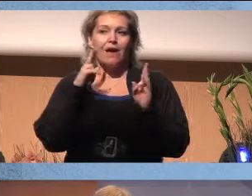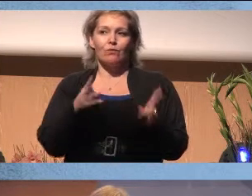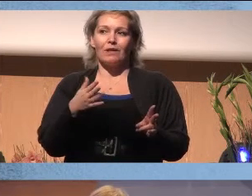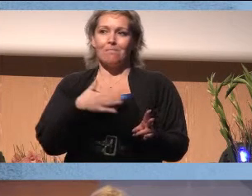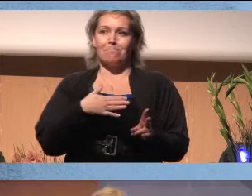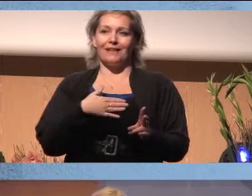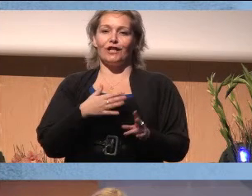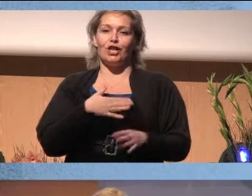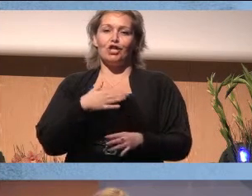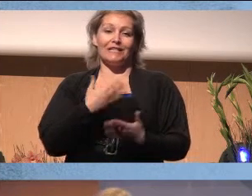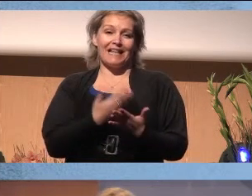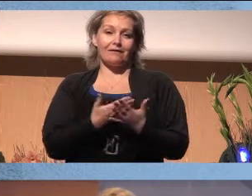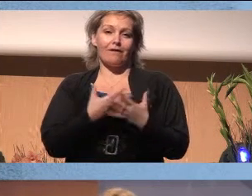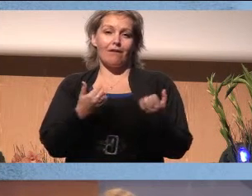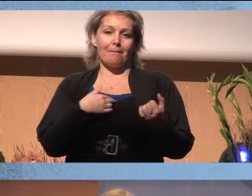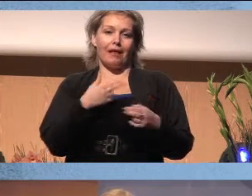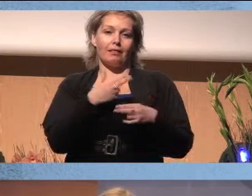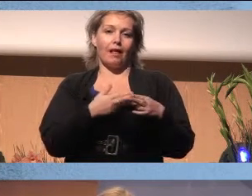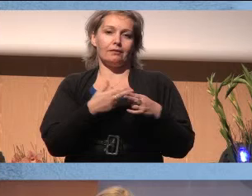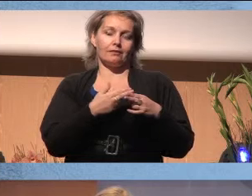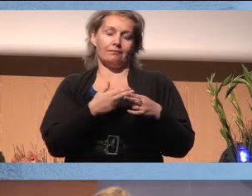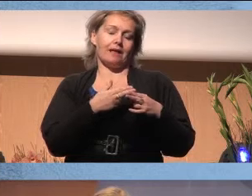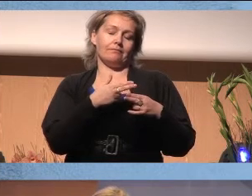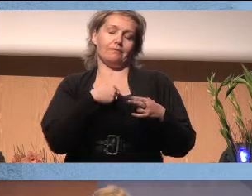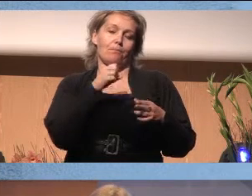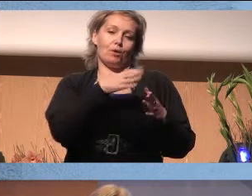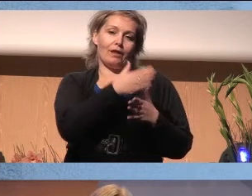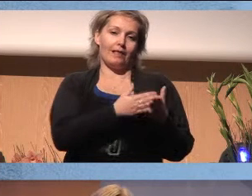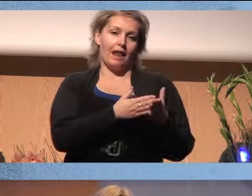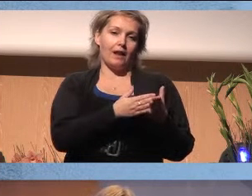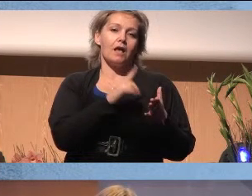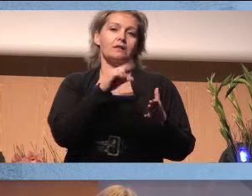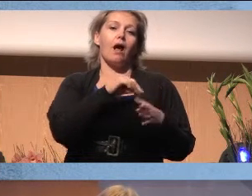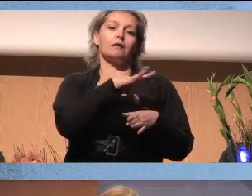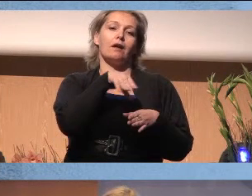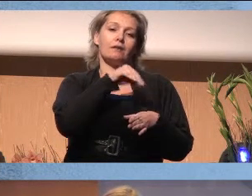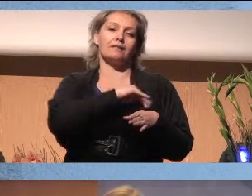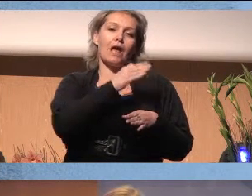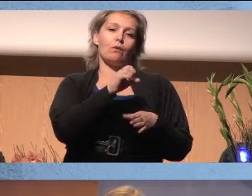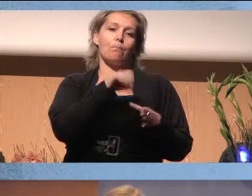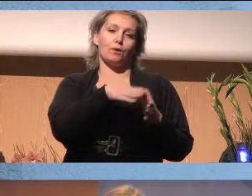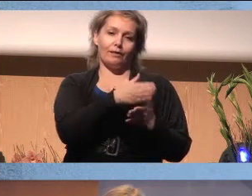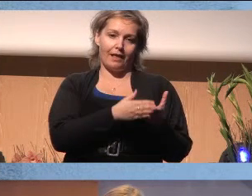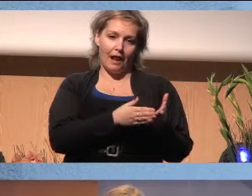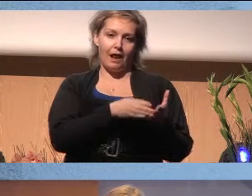bruke mitt yndlingseksempel fra Sankthanshaugen bydel. Samarbeid mellom et innovativt